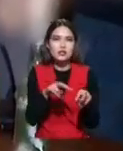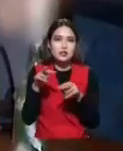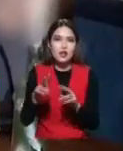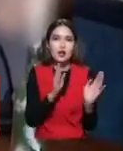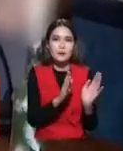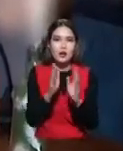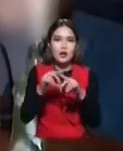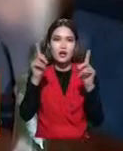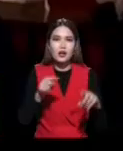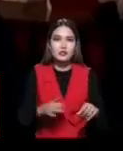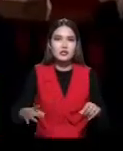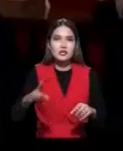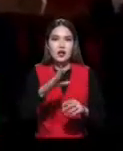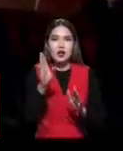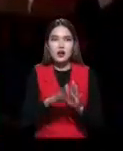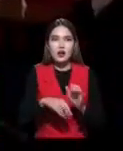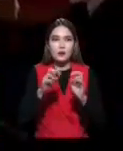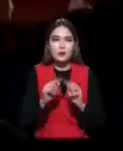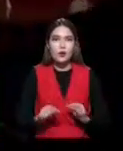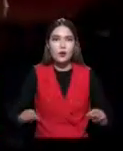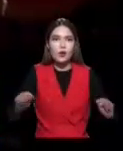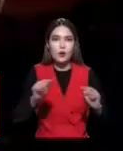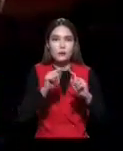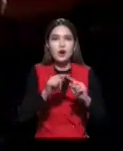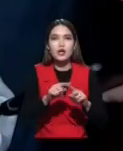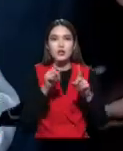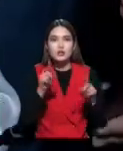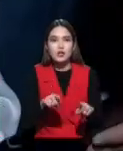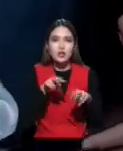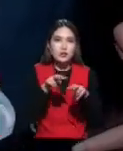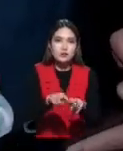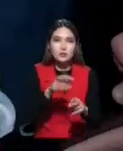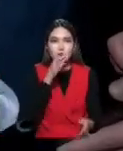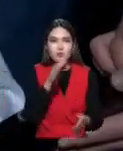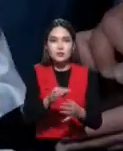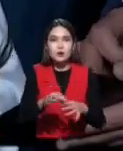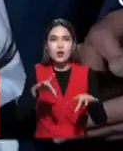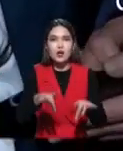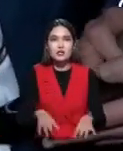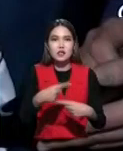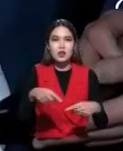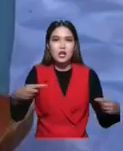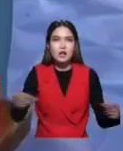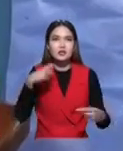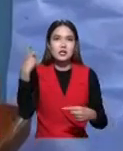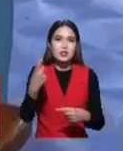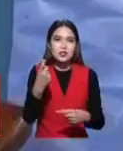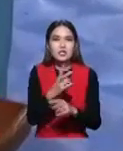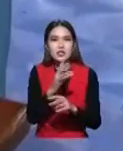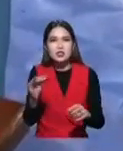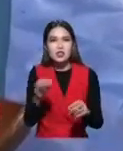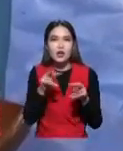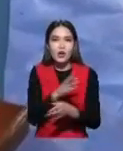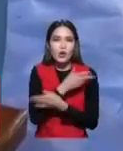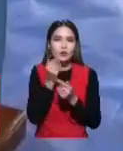порядком в рамках республиканской акции «Каупсыз Куа». В зоне пристального внимания увеселительные заведения. Ни хозяева, ни клиенты не